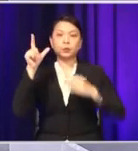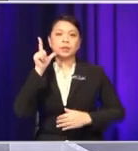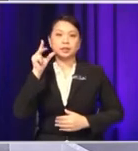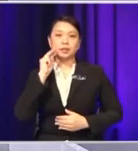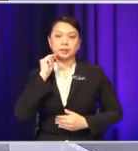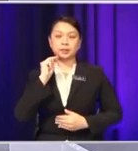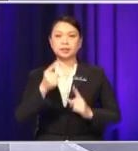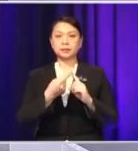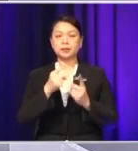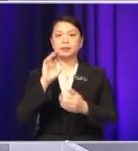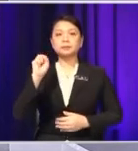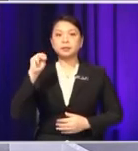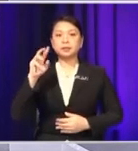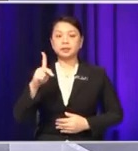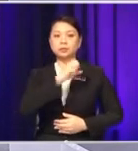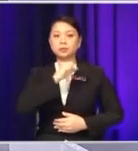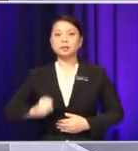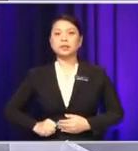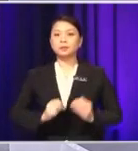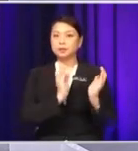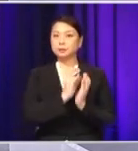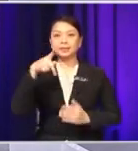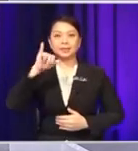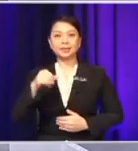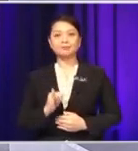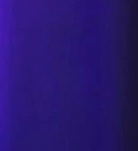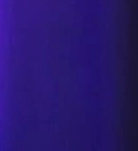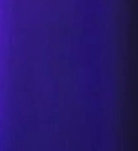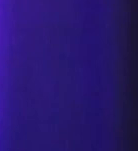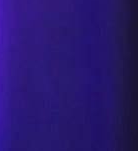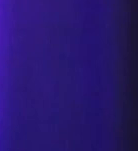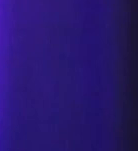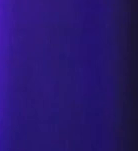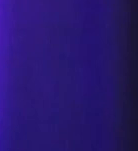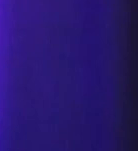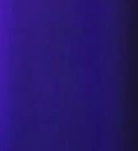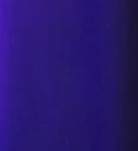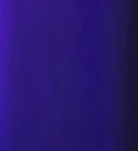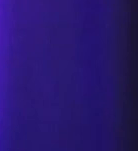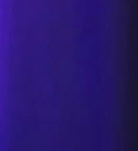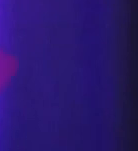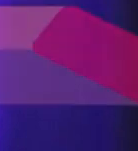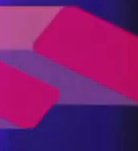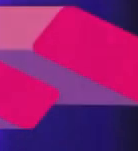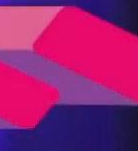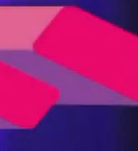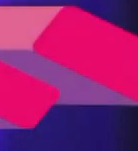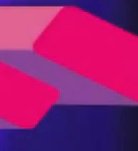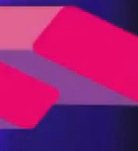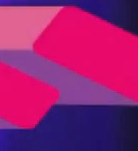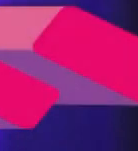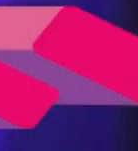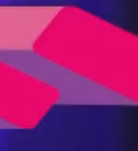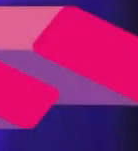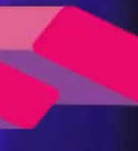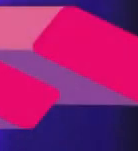daripada Sekolah Menengah Kebangsaan Sultan Abdul Samad, Petaling Jaya, Selangor. Apa khabar Cikgu? Baik, okey. Baiklah Tuan Zamri,